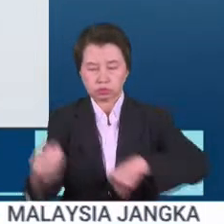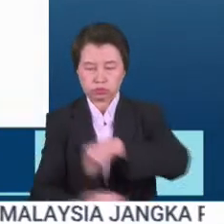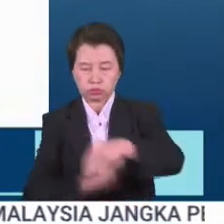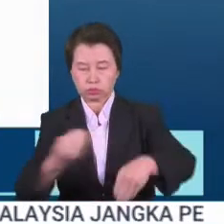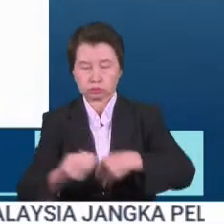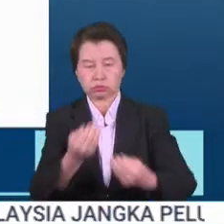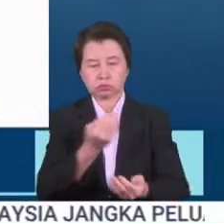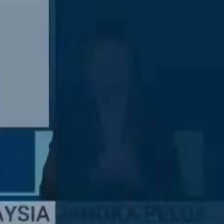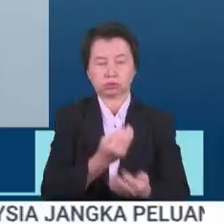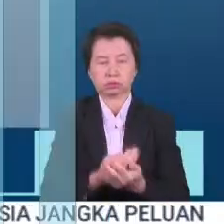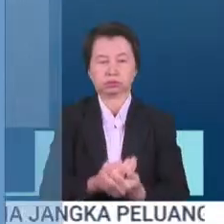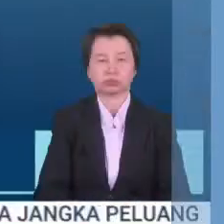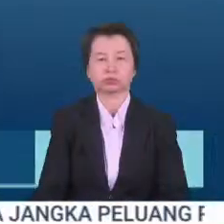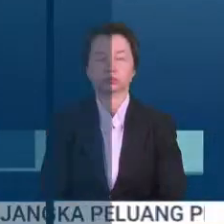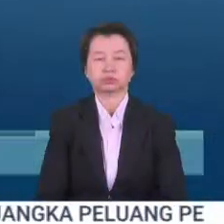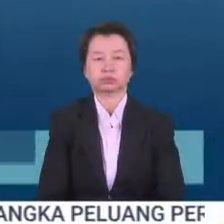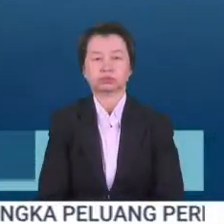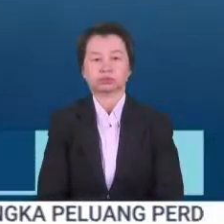asing.